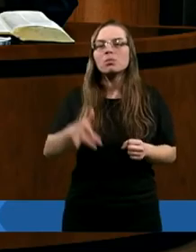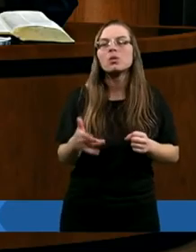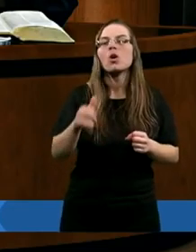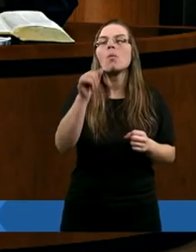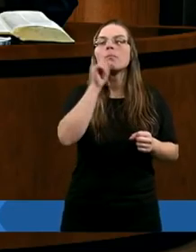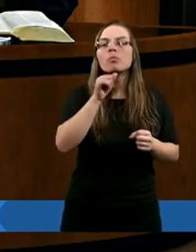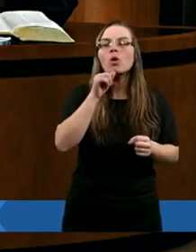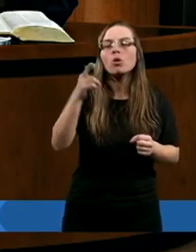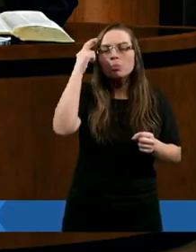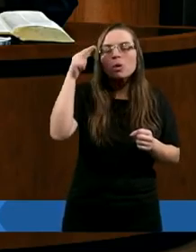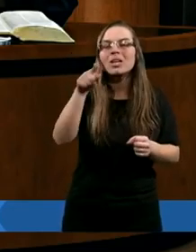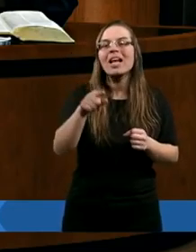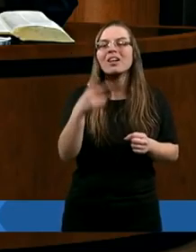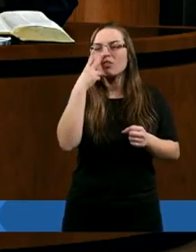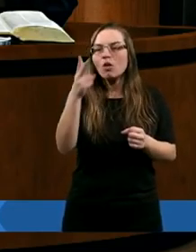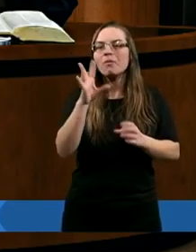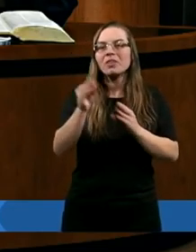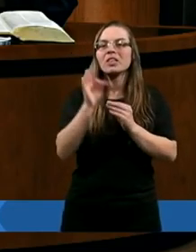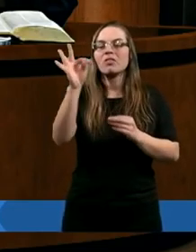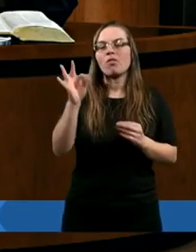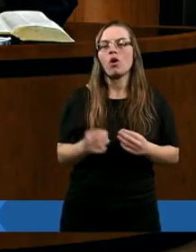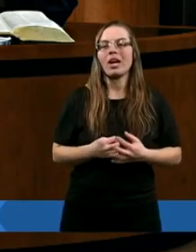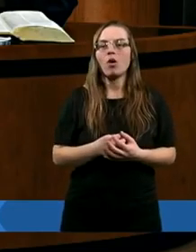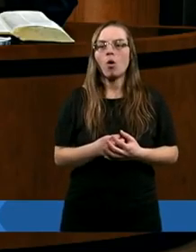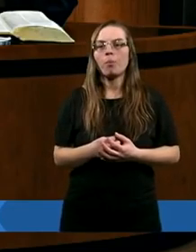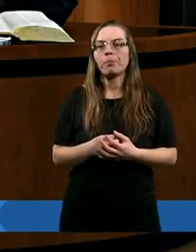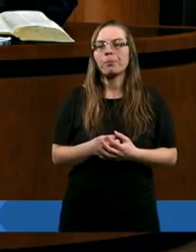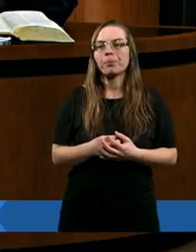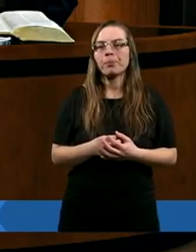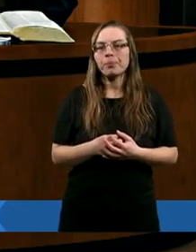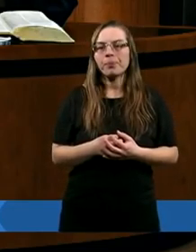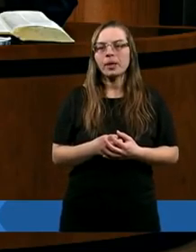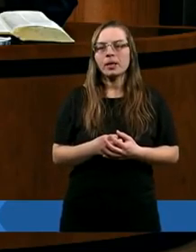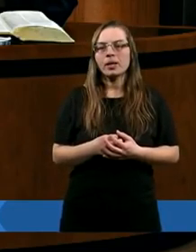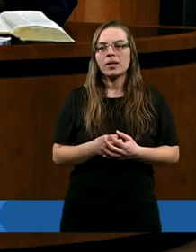abyśmy emanowali Twoją miłością, dobrocią i też Twoją świętością.